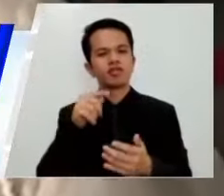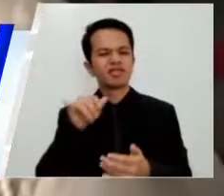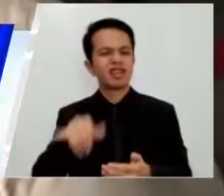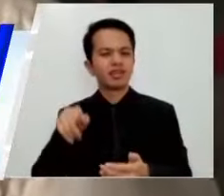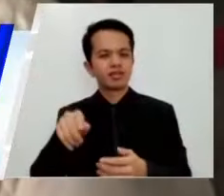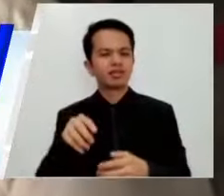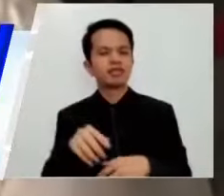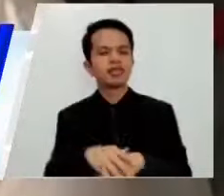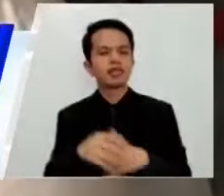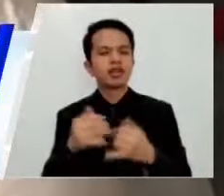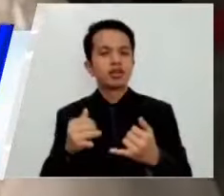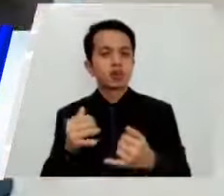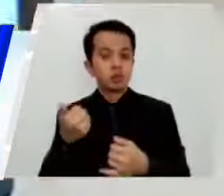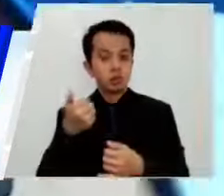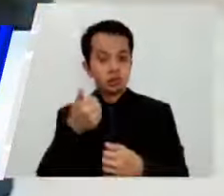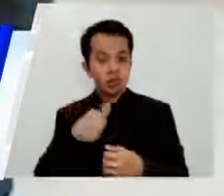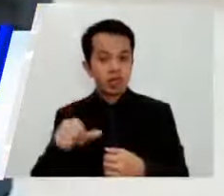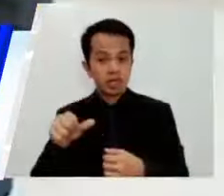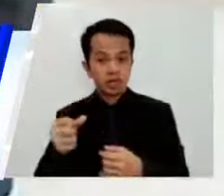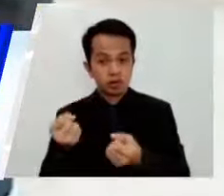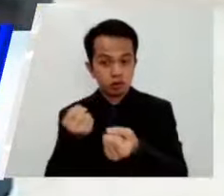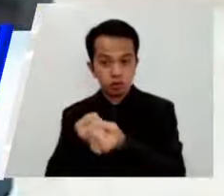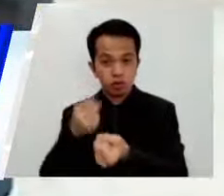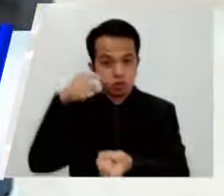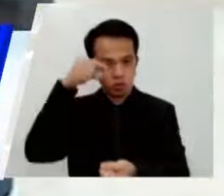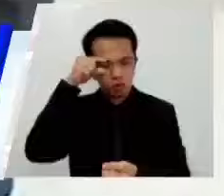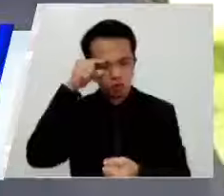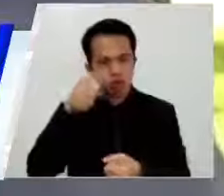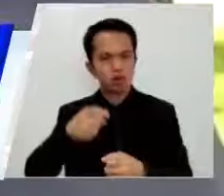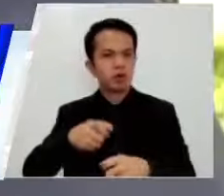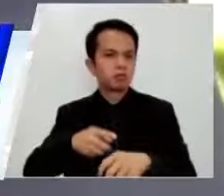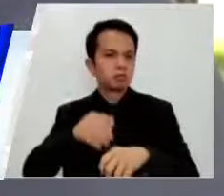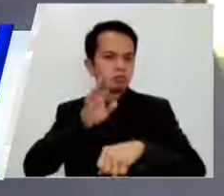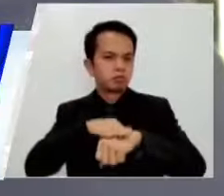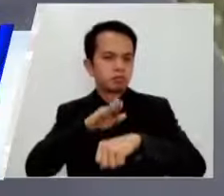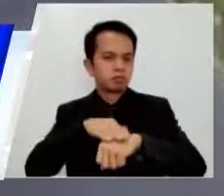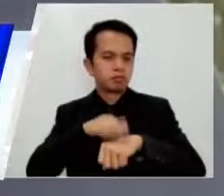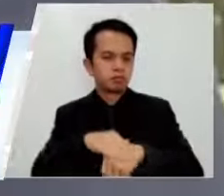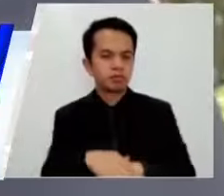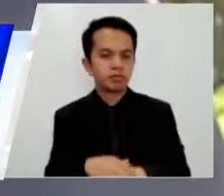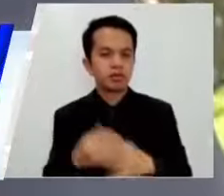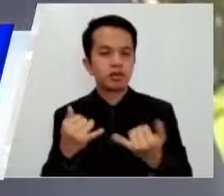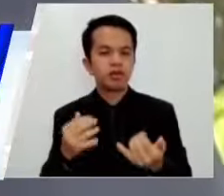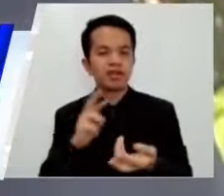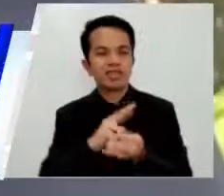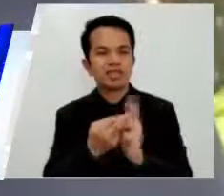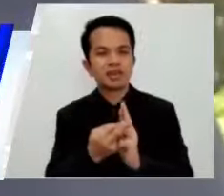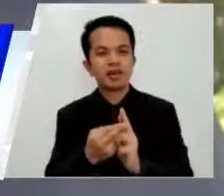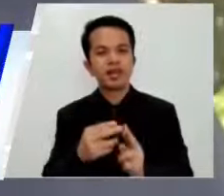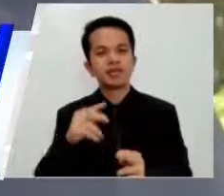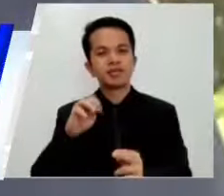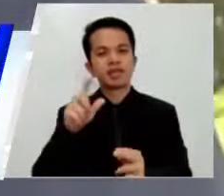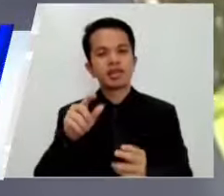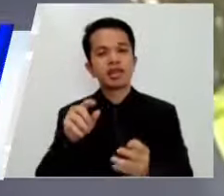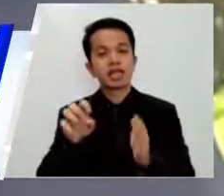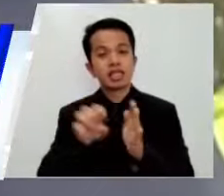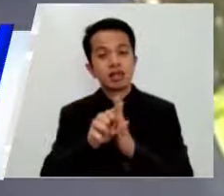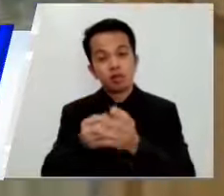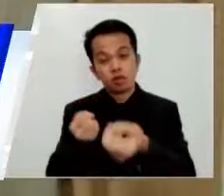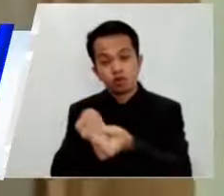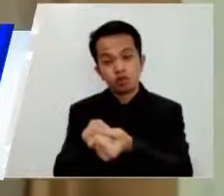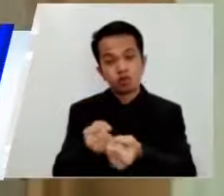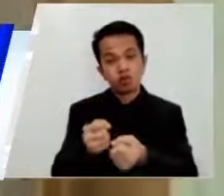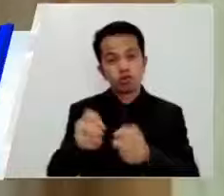sinumang magkakanlong sa pastor. Under the revised penal code, meron tayong tinatawag na kanling of criminal, so pagtatago ng